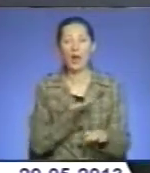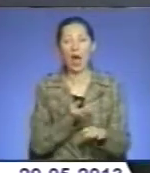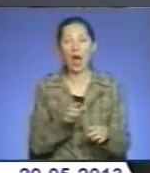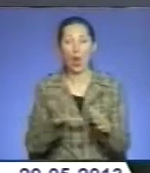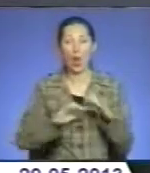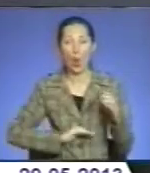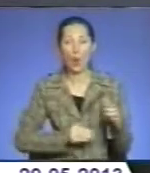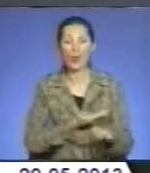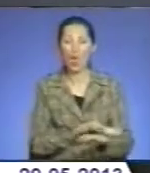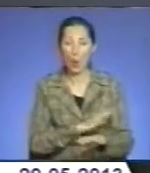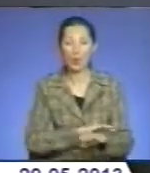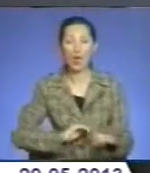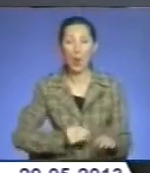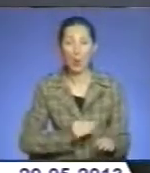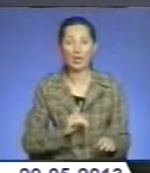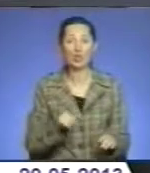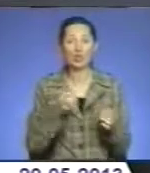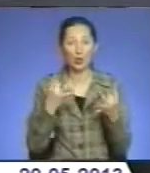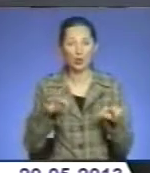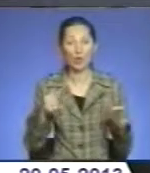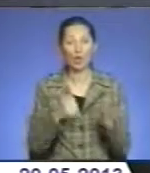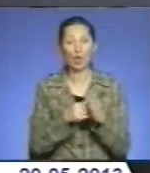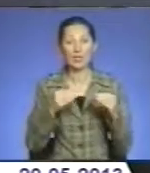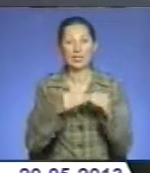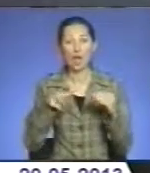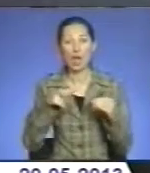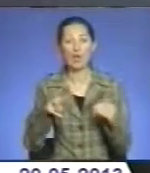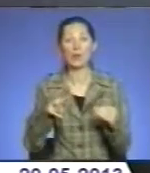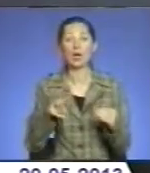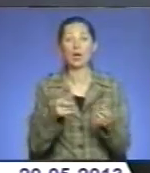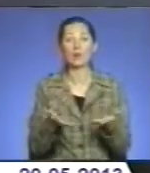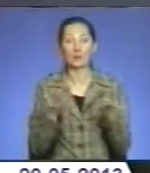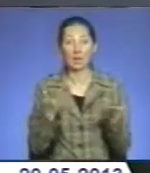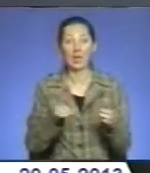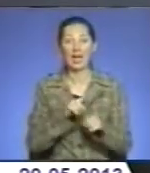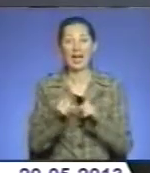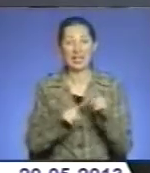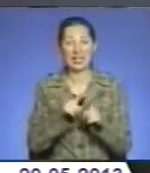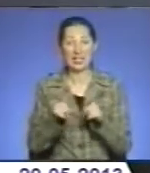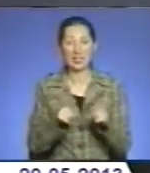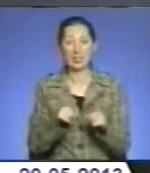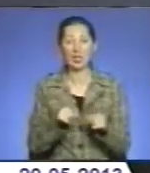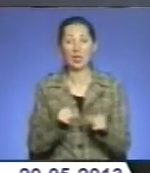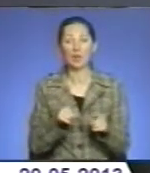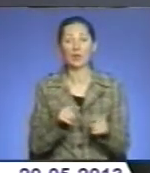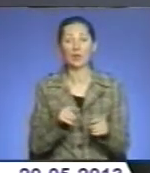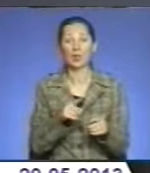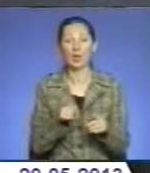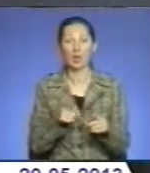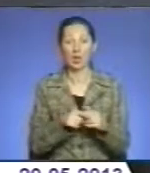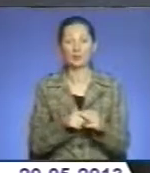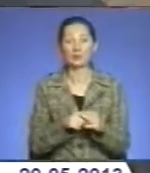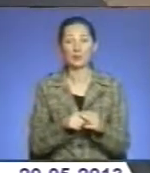LF, що дасть можливість до 10 липня оприлюднити технічний звіт про можливість розміщення басейнової платформи в акваторії